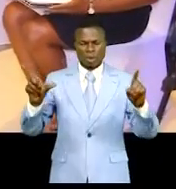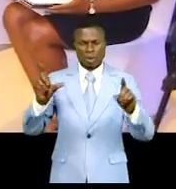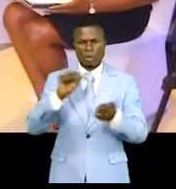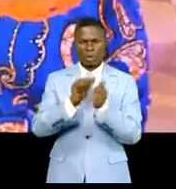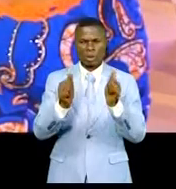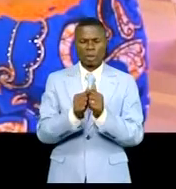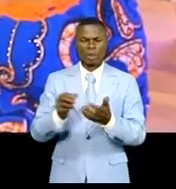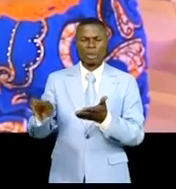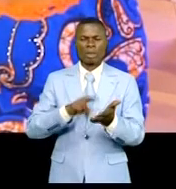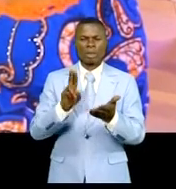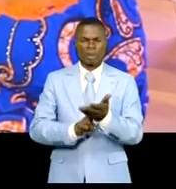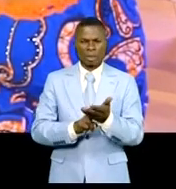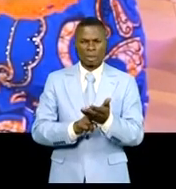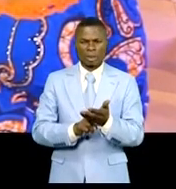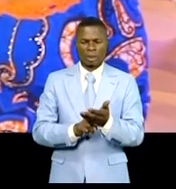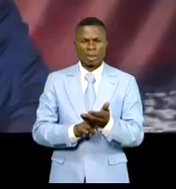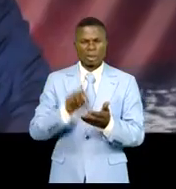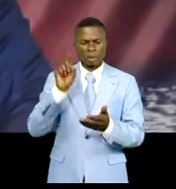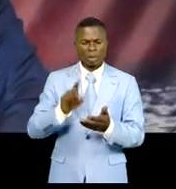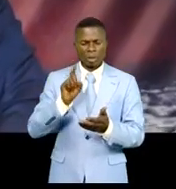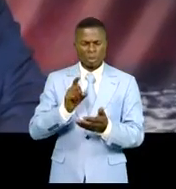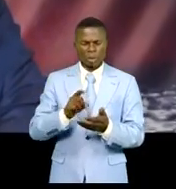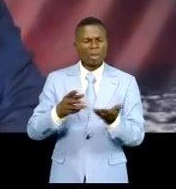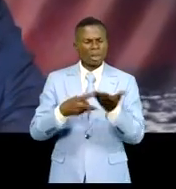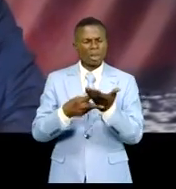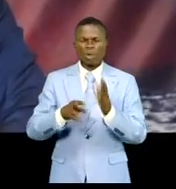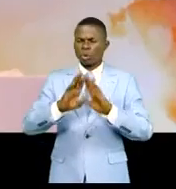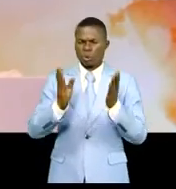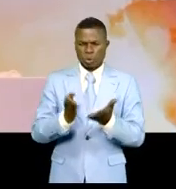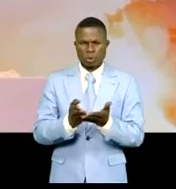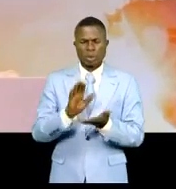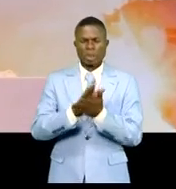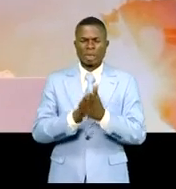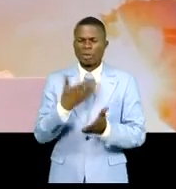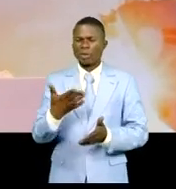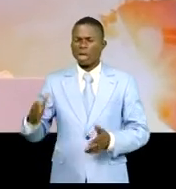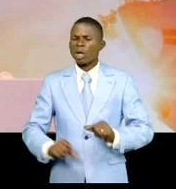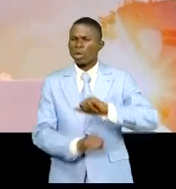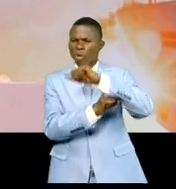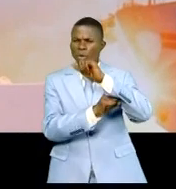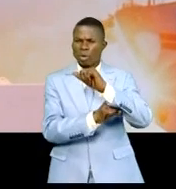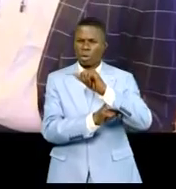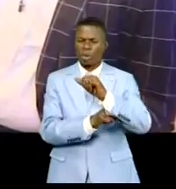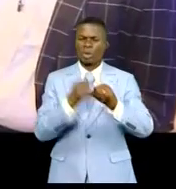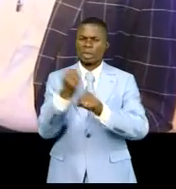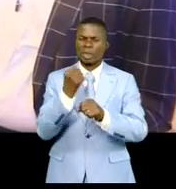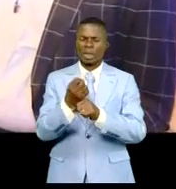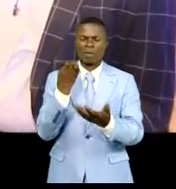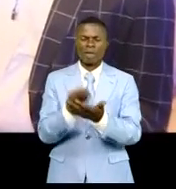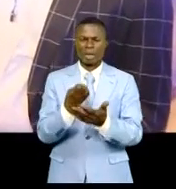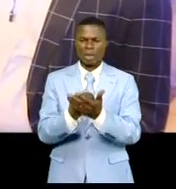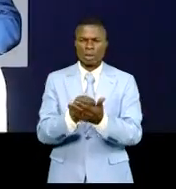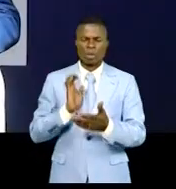des assurances, voudrait que les assurances soient un des piliers dans la régulation de l'économie